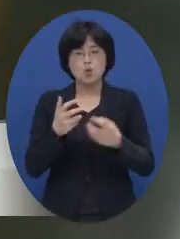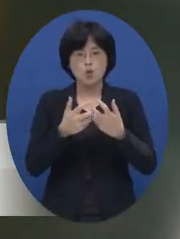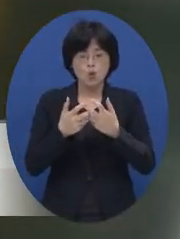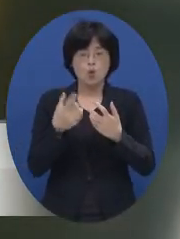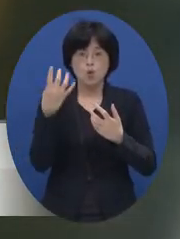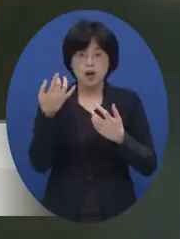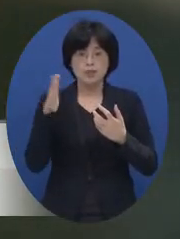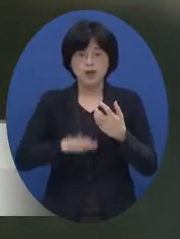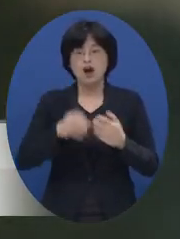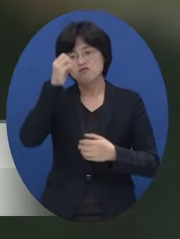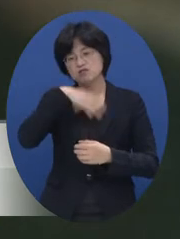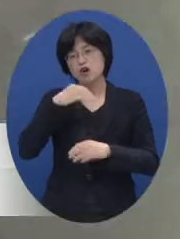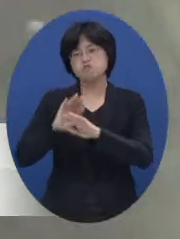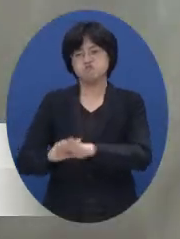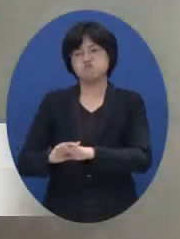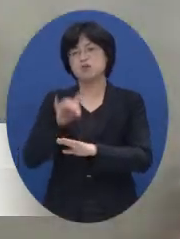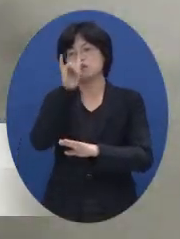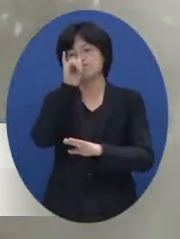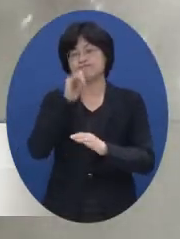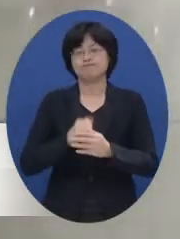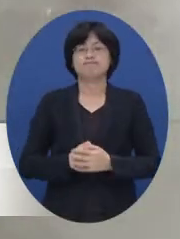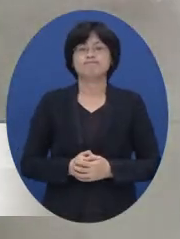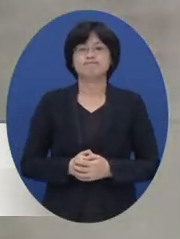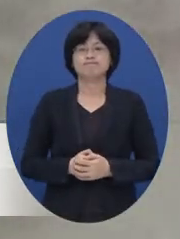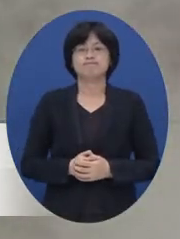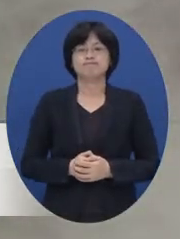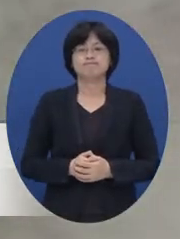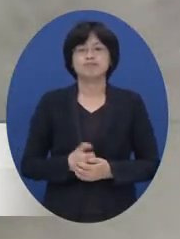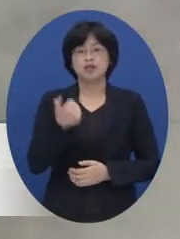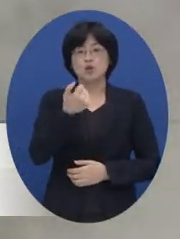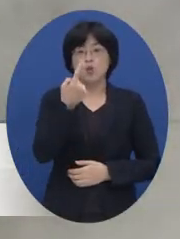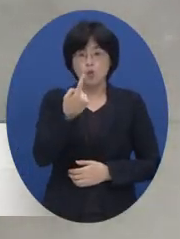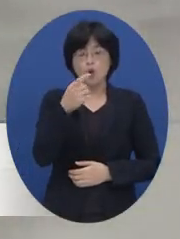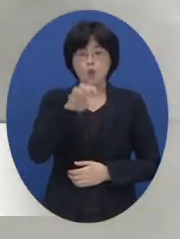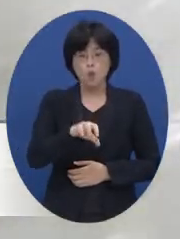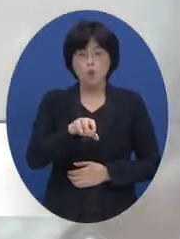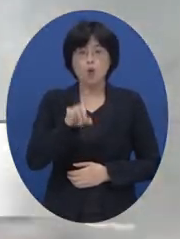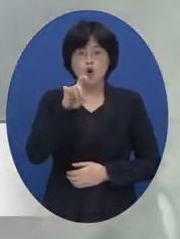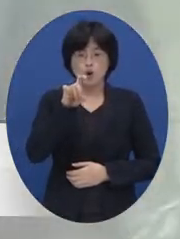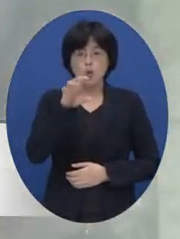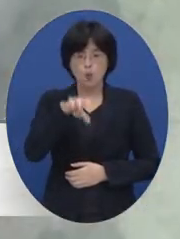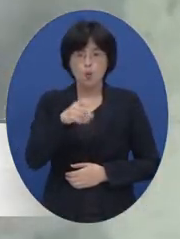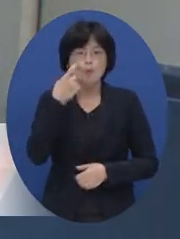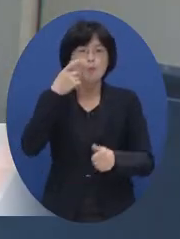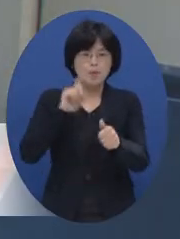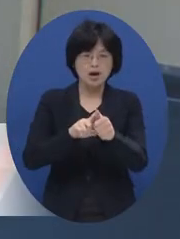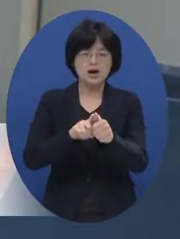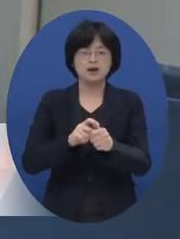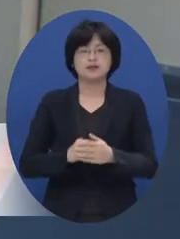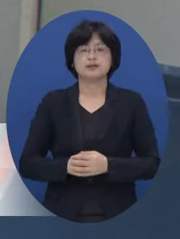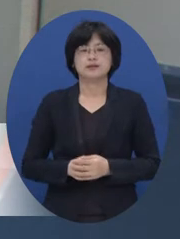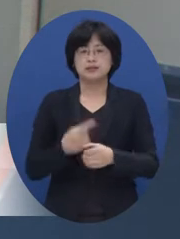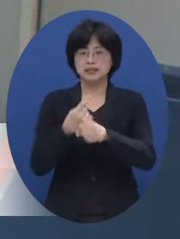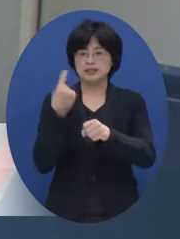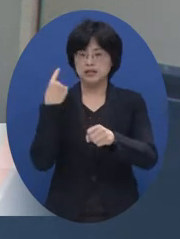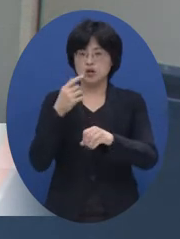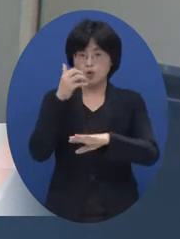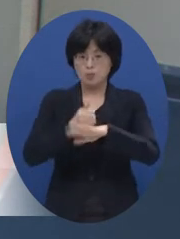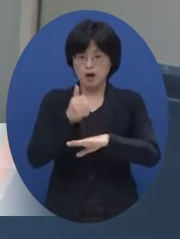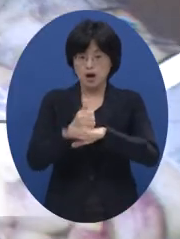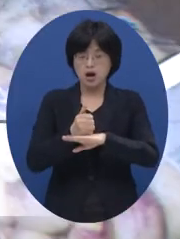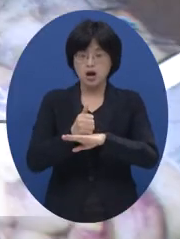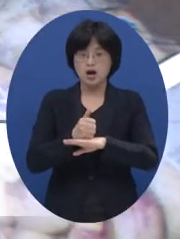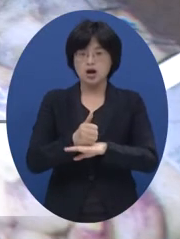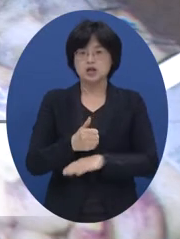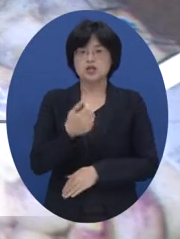경기도가 단속을 벌인 학교급식 납품업체 51 곳 가운데 11 곳이 덜미를 잡혔습니다 작년말에 점검 했던